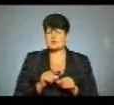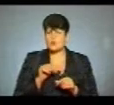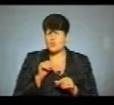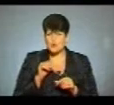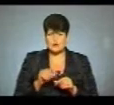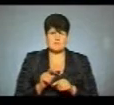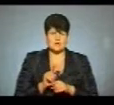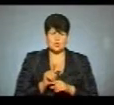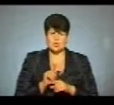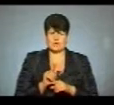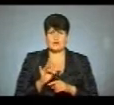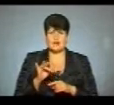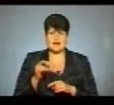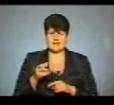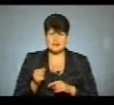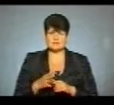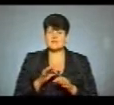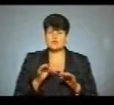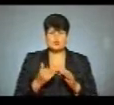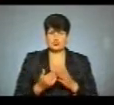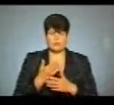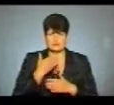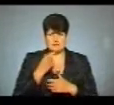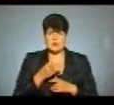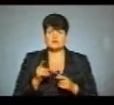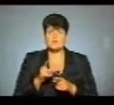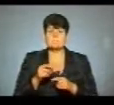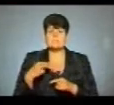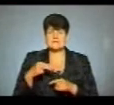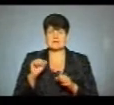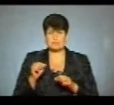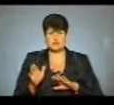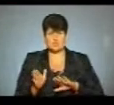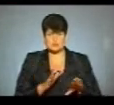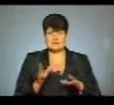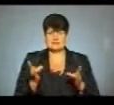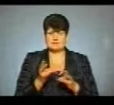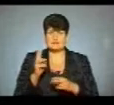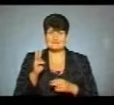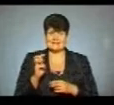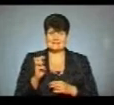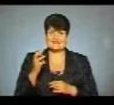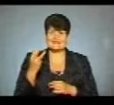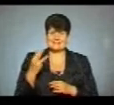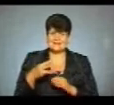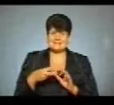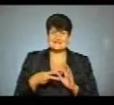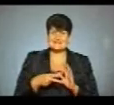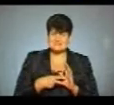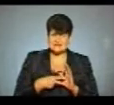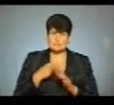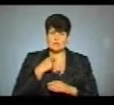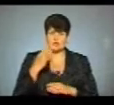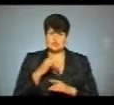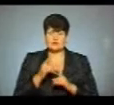статті Конституції, нічого нового. Зараз, аби президента можна було усунути, потрібно 337 голосів. Щоб змінити